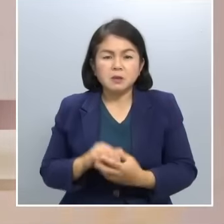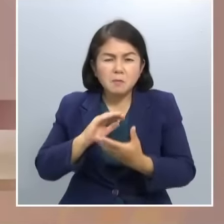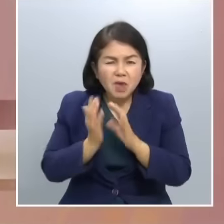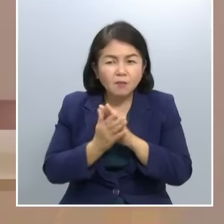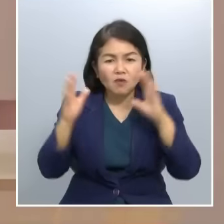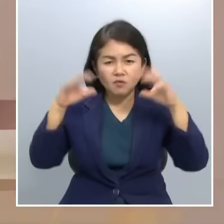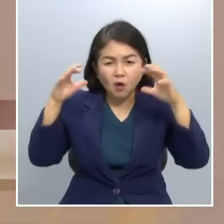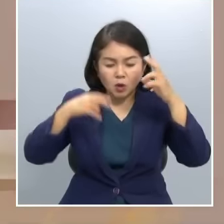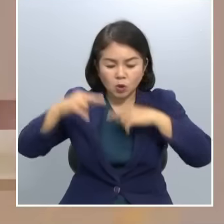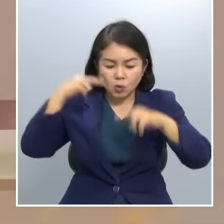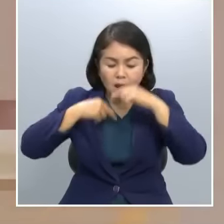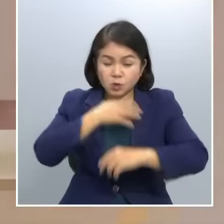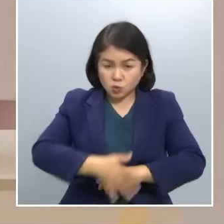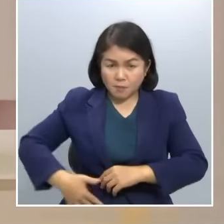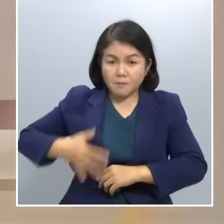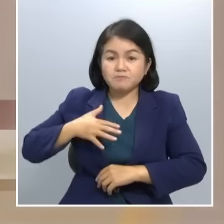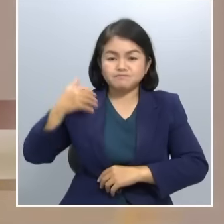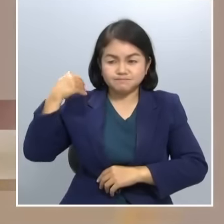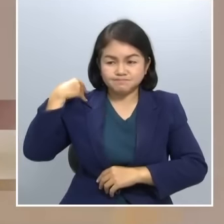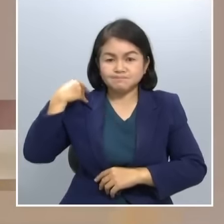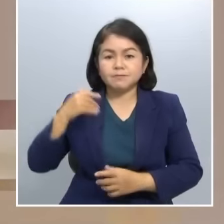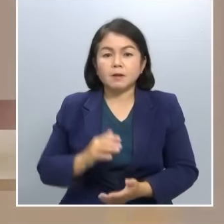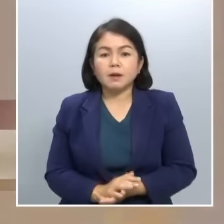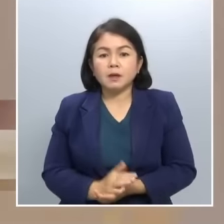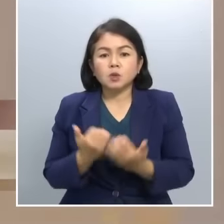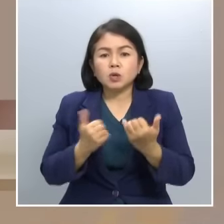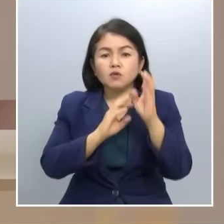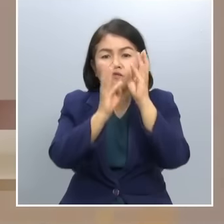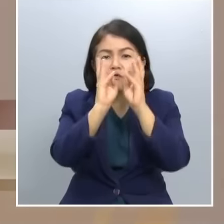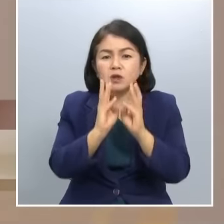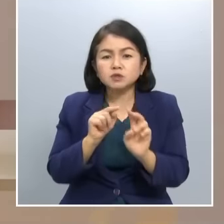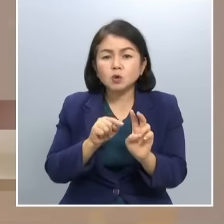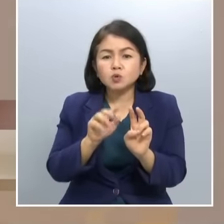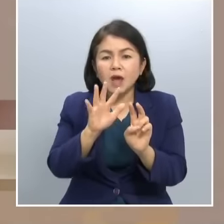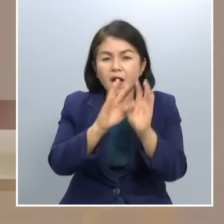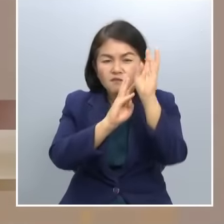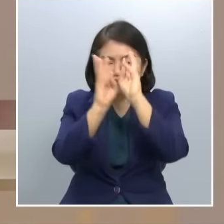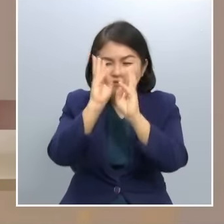ระวังสุขภาพกันสักหน่อยขณะที่ PM 2.5 ตอนนี้กี่โมงแล้ว